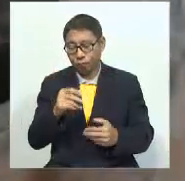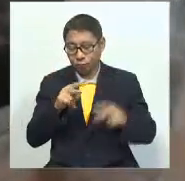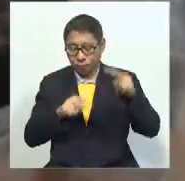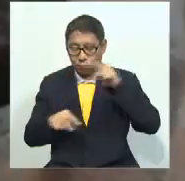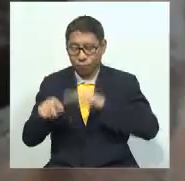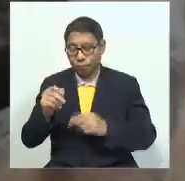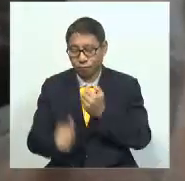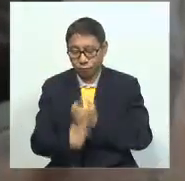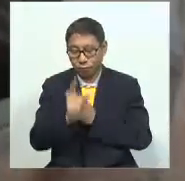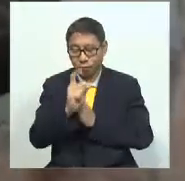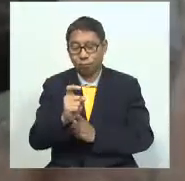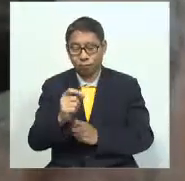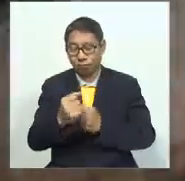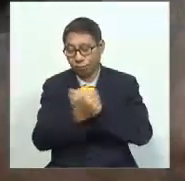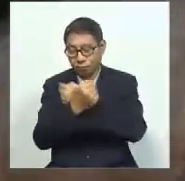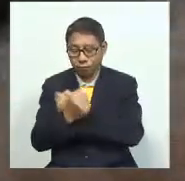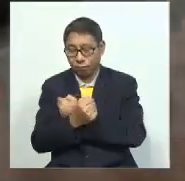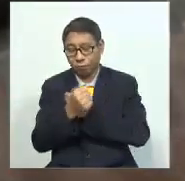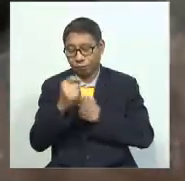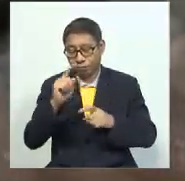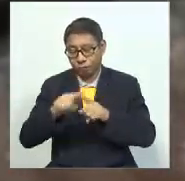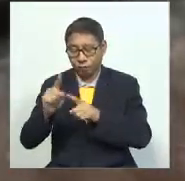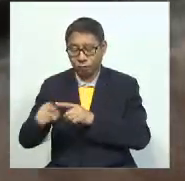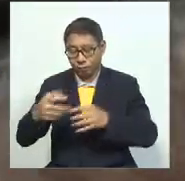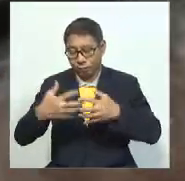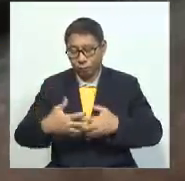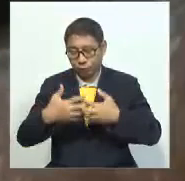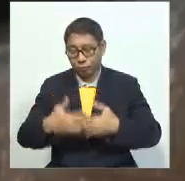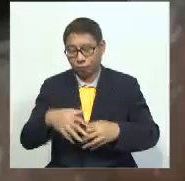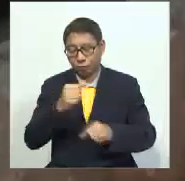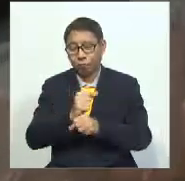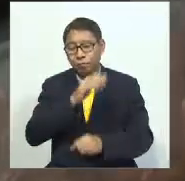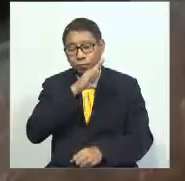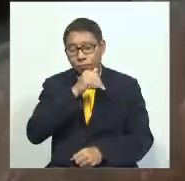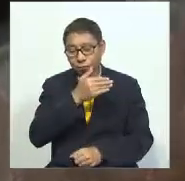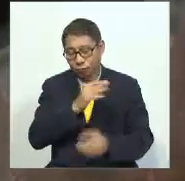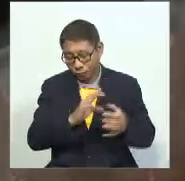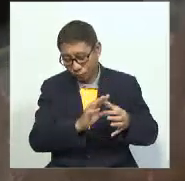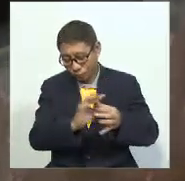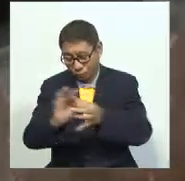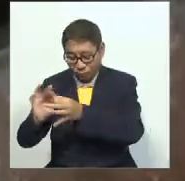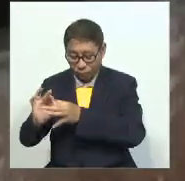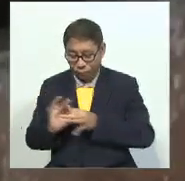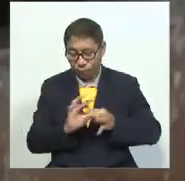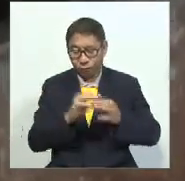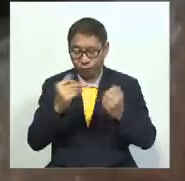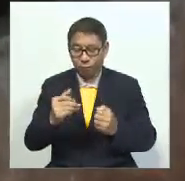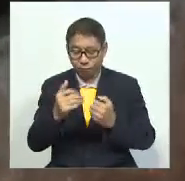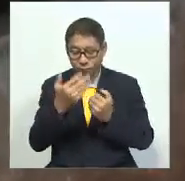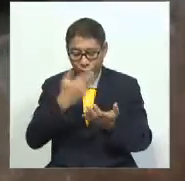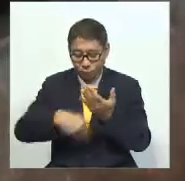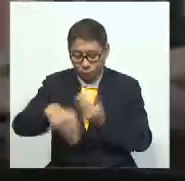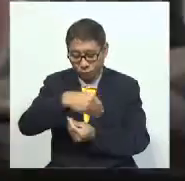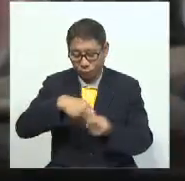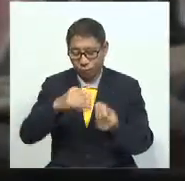ตรวจหาจุดเสี่ยงเพื่อป้องกันความเสียหายต่ออุตสาหกรรมการผลิตสุกรตลอดห่วงโซ่และเศรษฐกิจของประเทศ